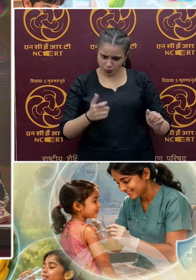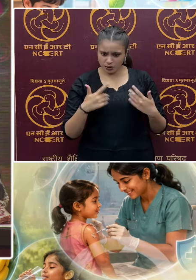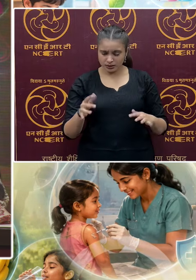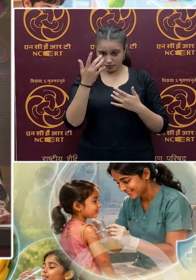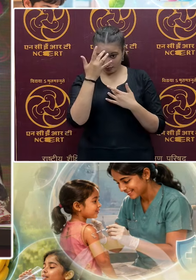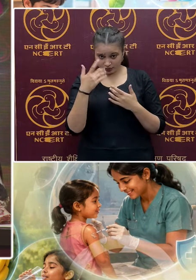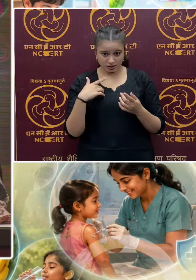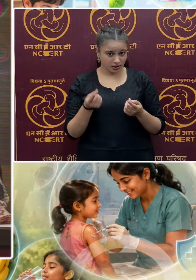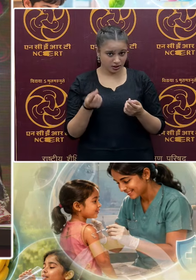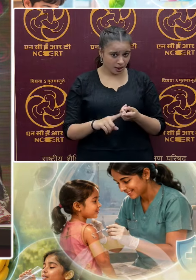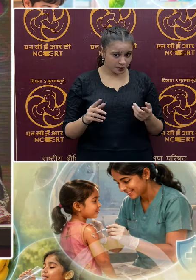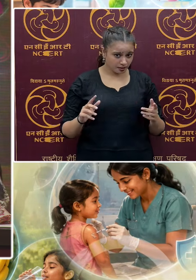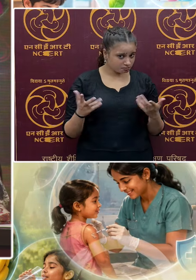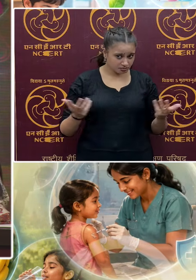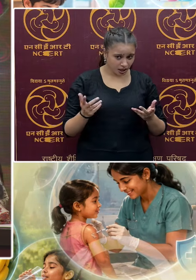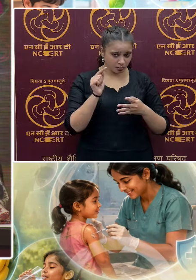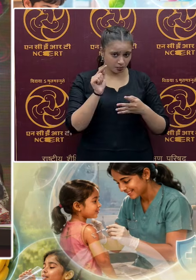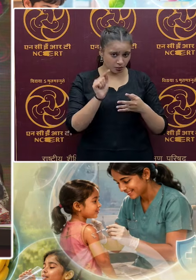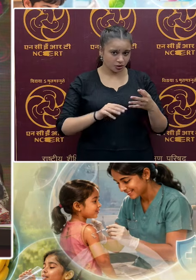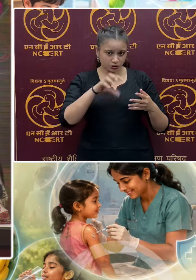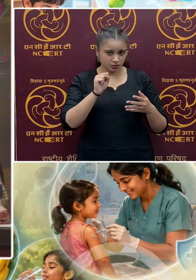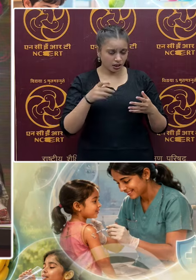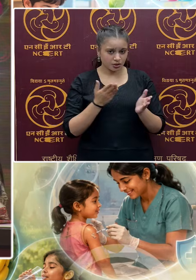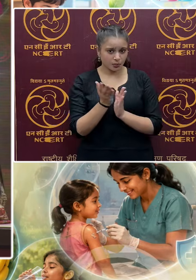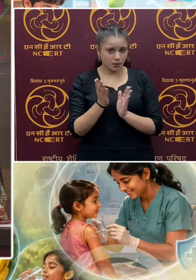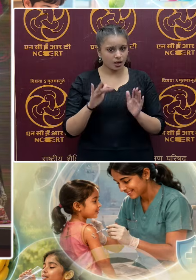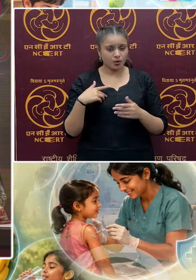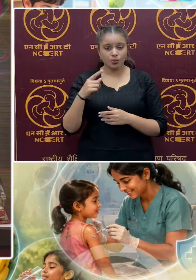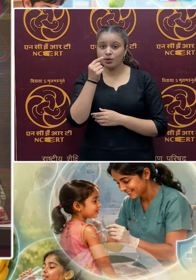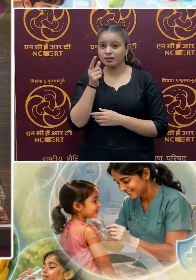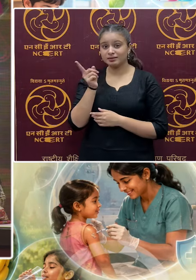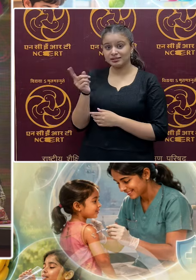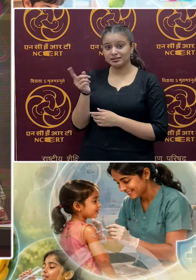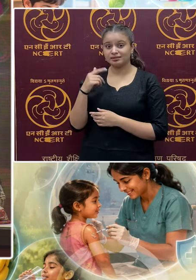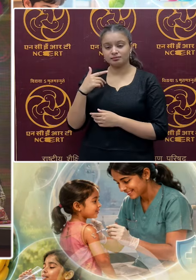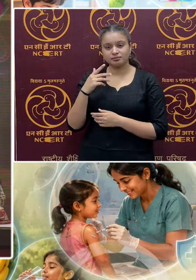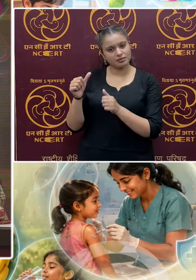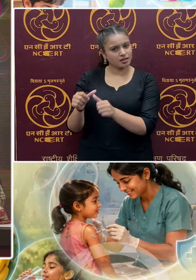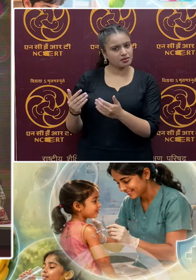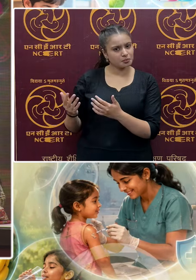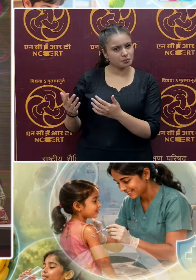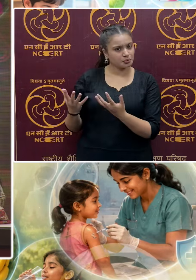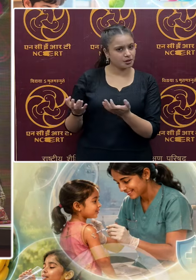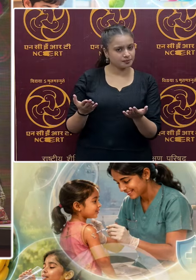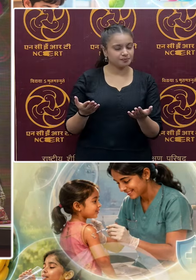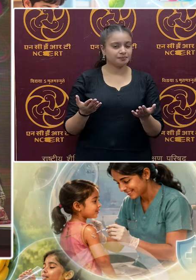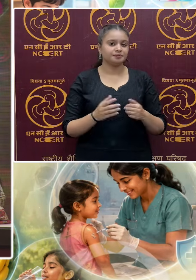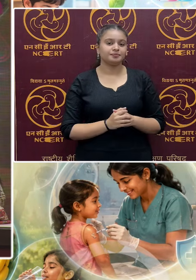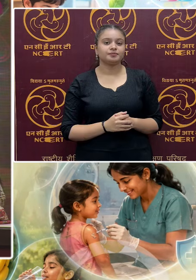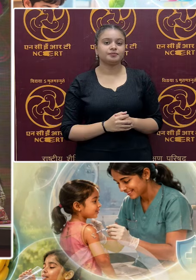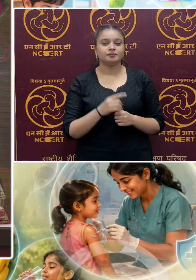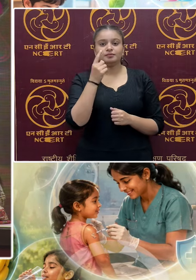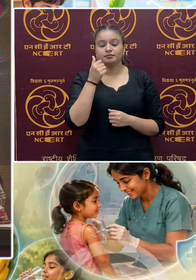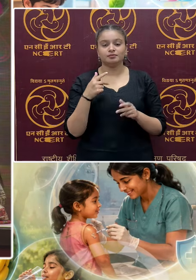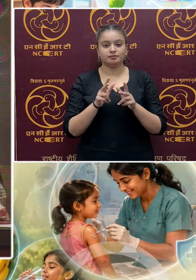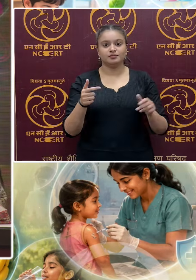परेशानी हो सकती है communicable diseases के माध्यम से. Sir, would you like to answer that? Good morning. First of all,